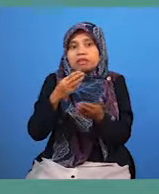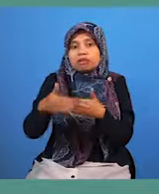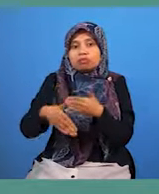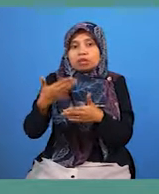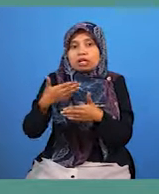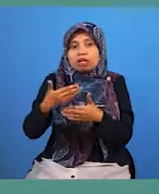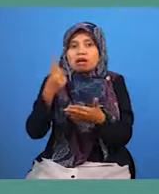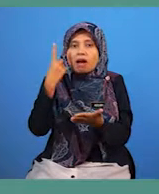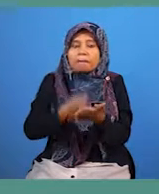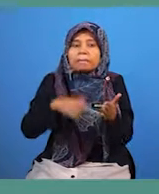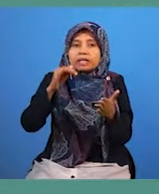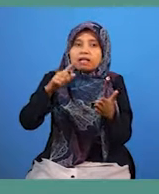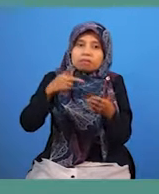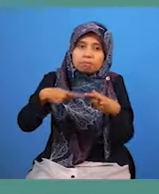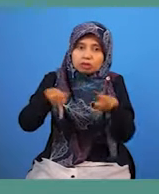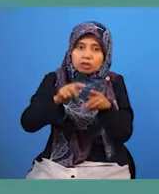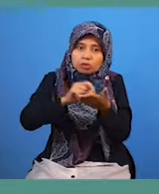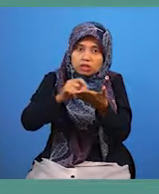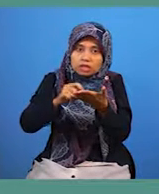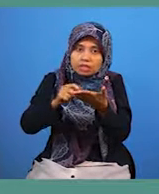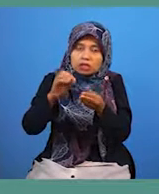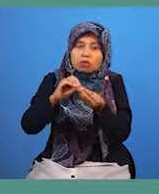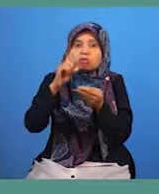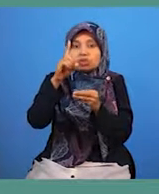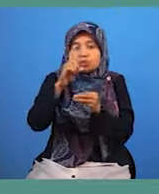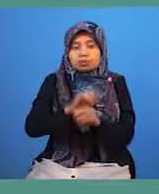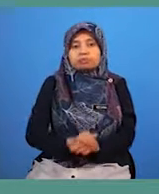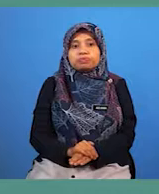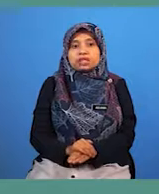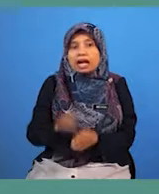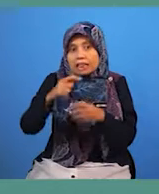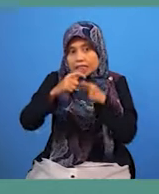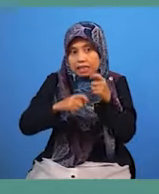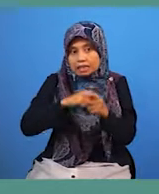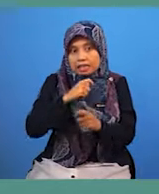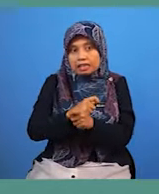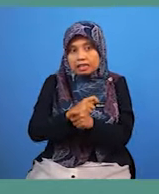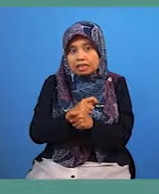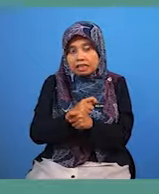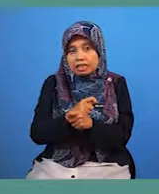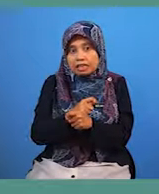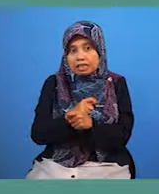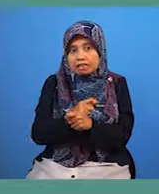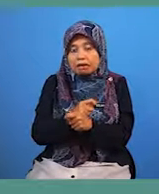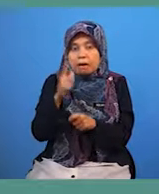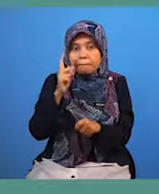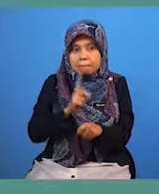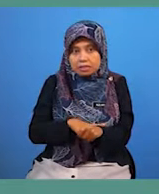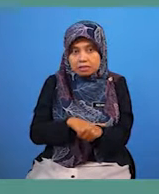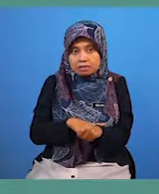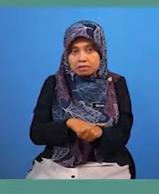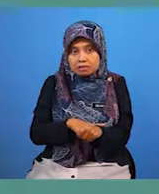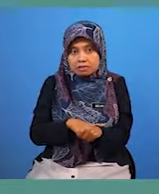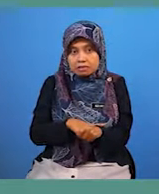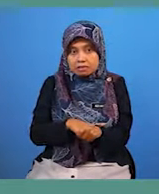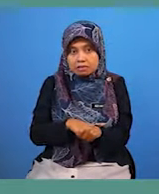yang diperlukan pada kertas label adalah yang pertama, tarikh, kemudian masa,